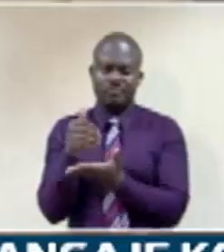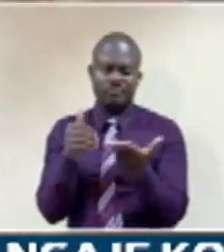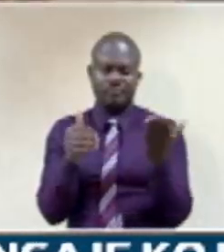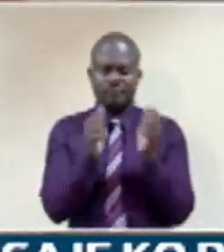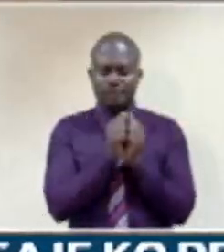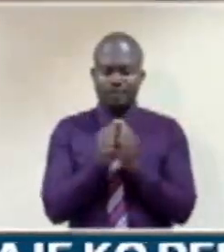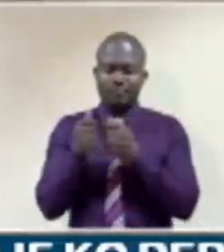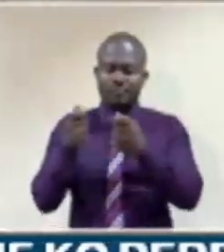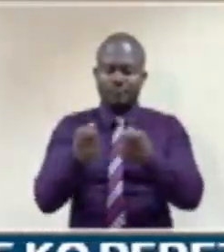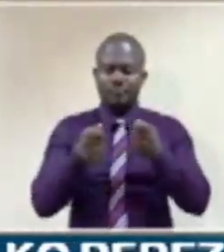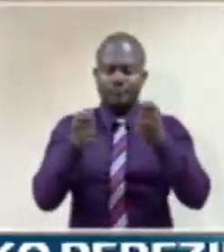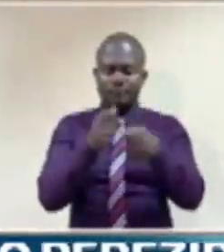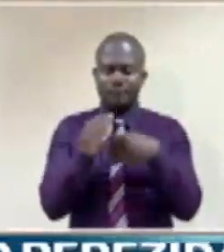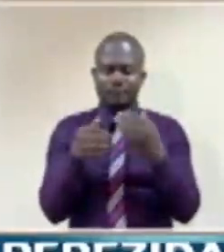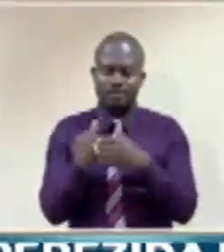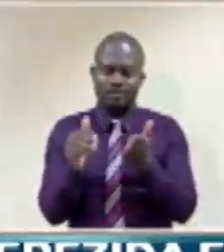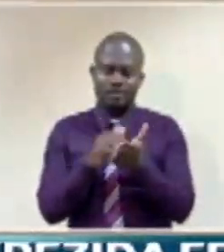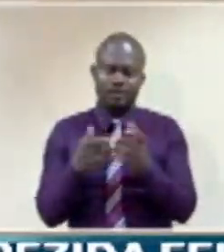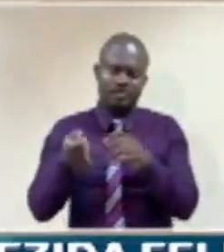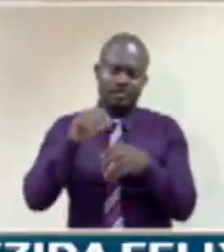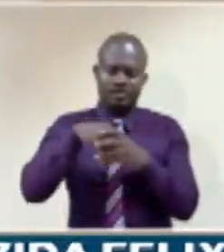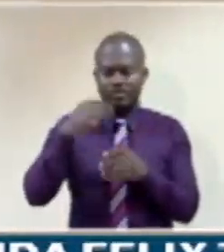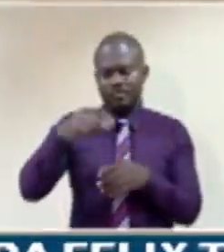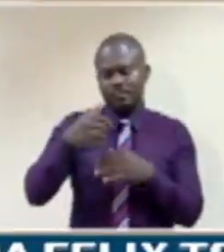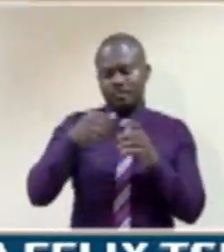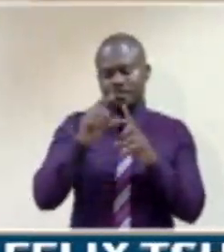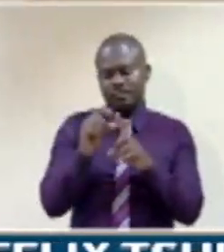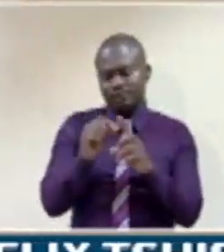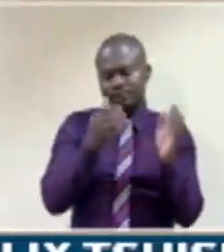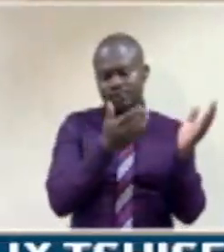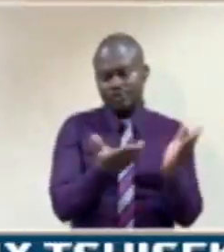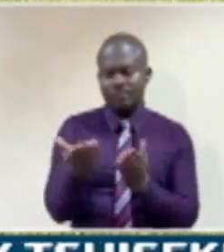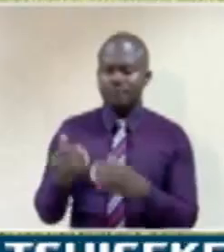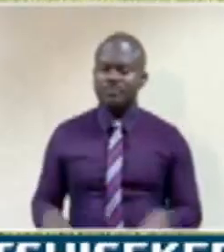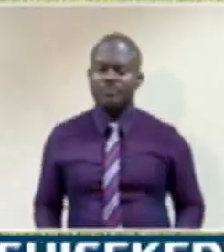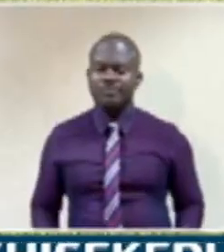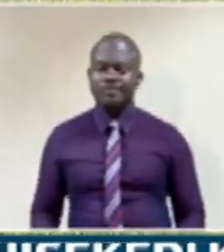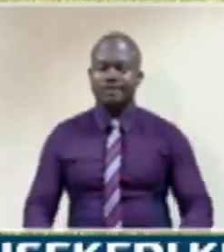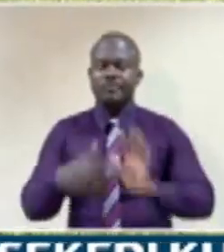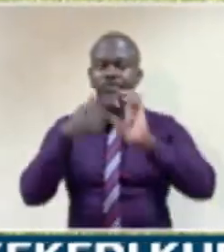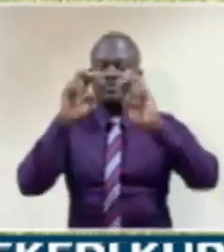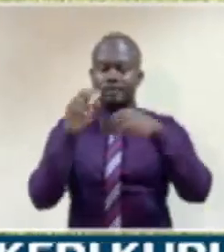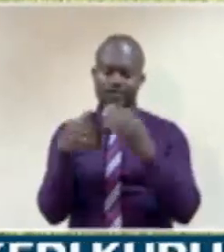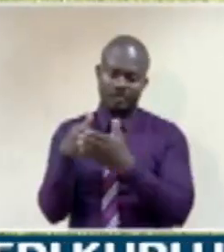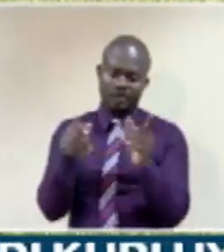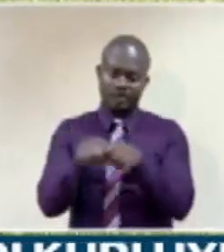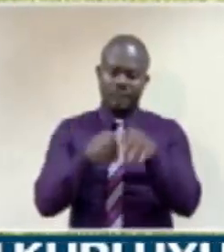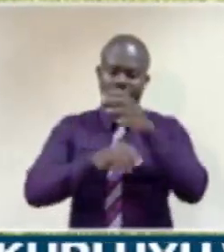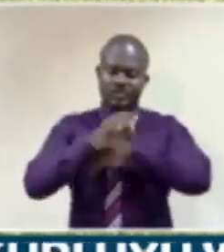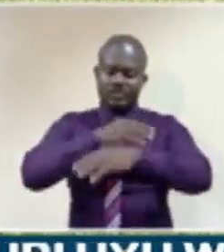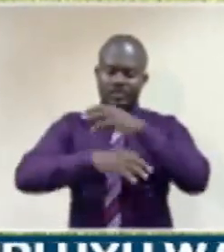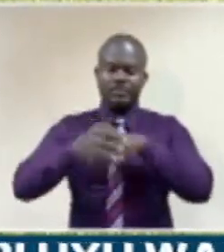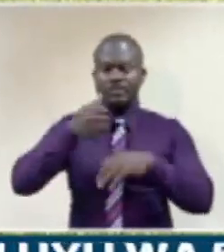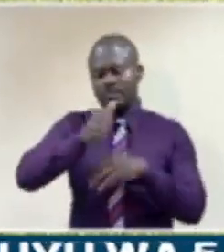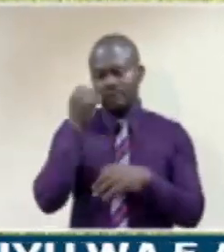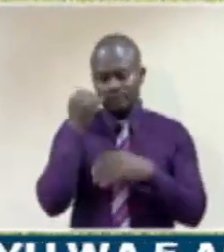no kugosora umuceri byongereye ubwiza bw'umuceri bakira ku ruganda. Rero bikagaragaza yuko nk'inganda y'izi